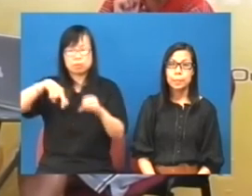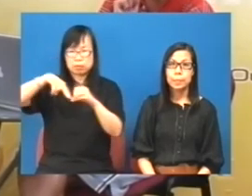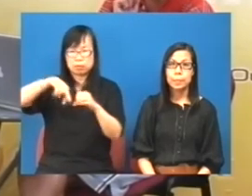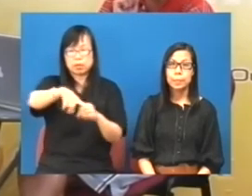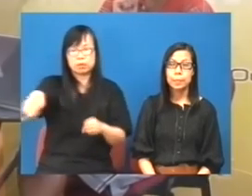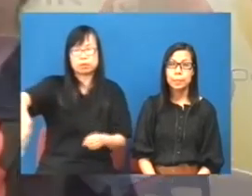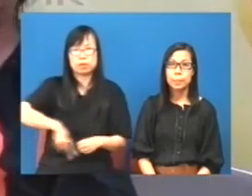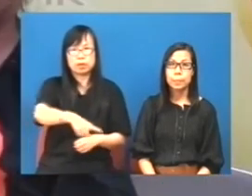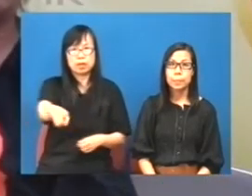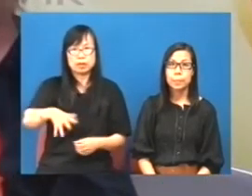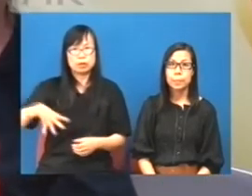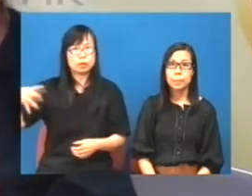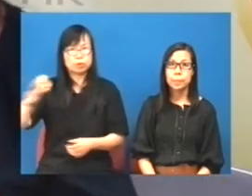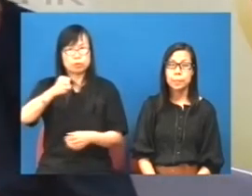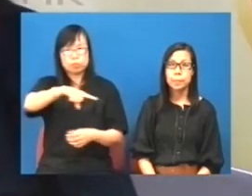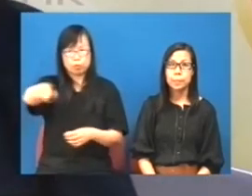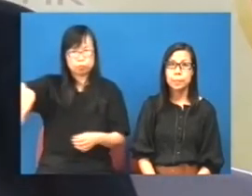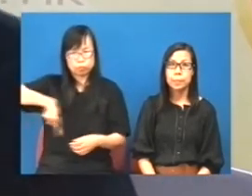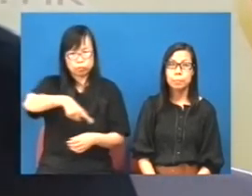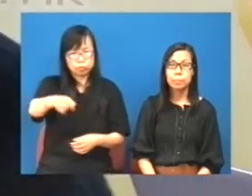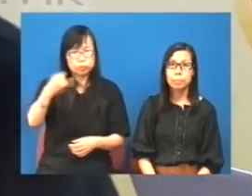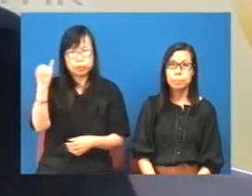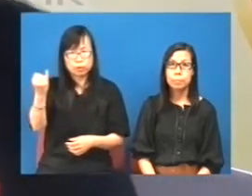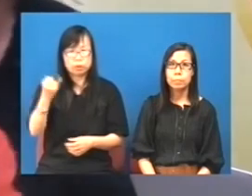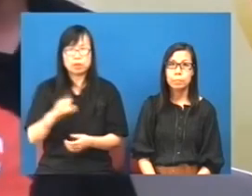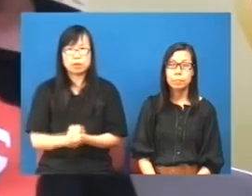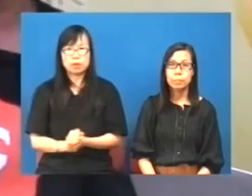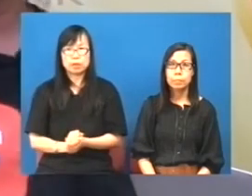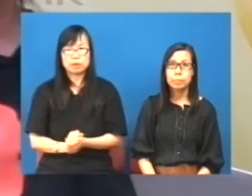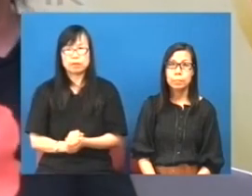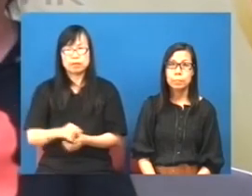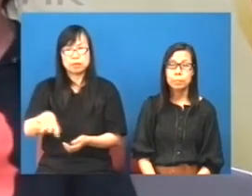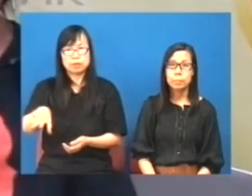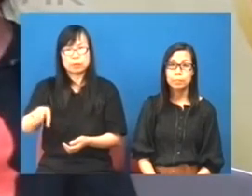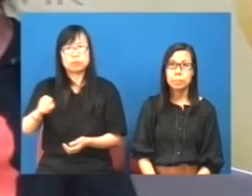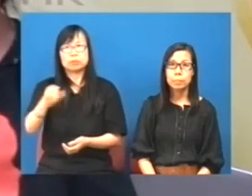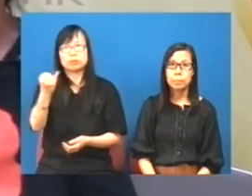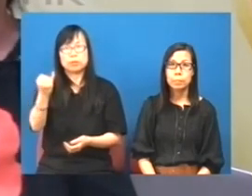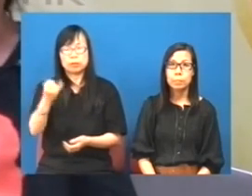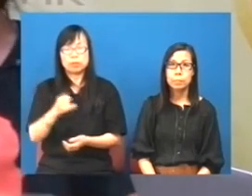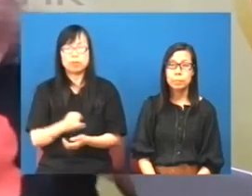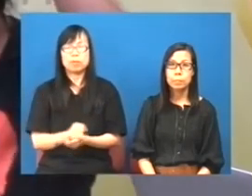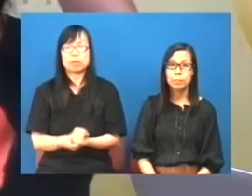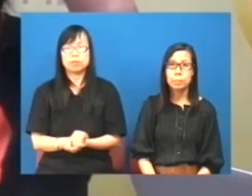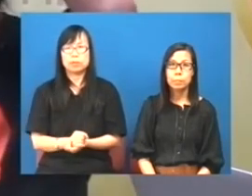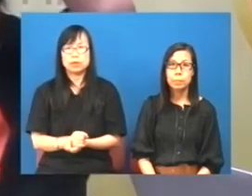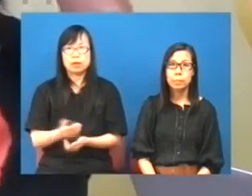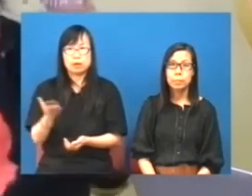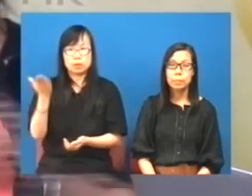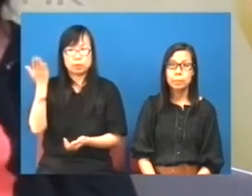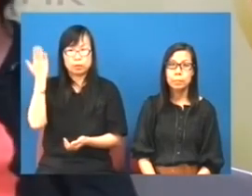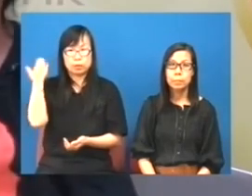就是說如果你連主場館都搞不定或者主場館的用處你都搞不定其實當日